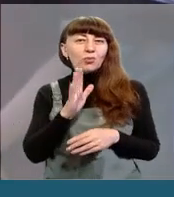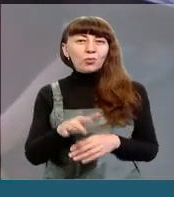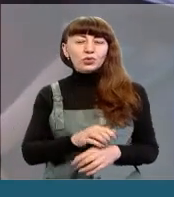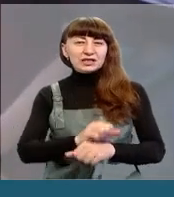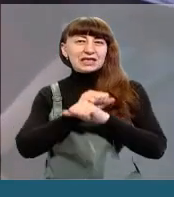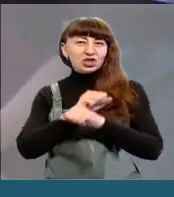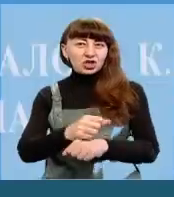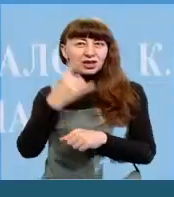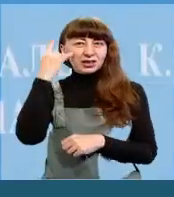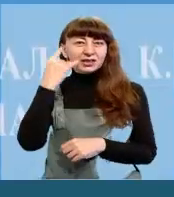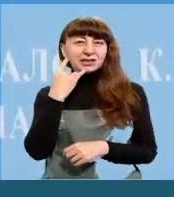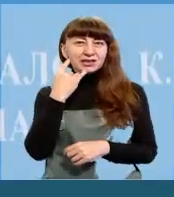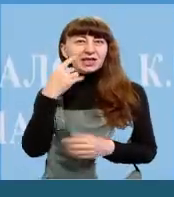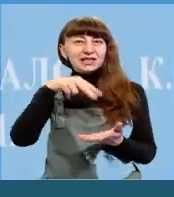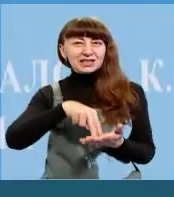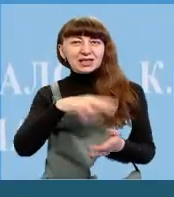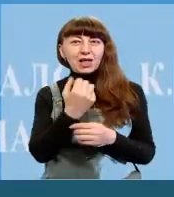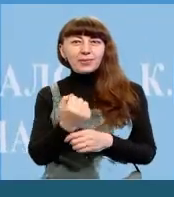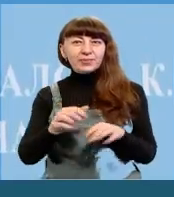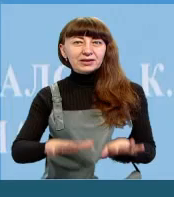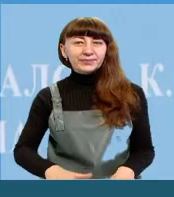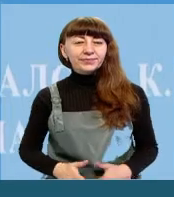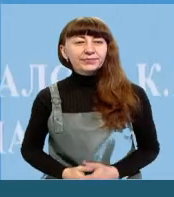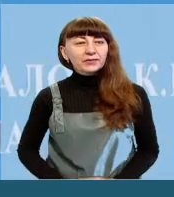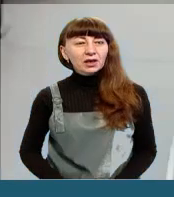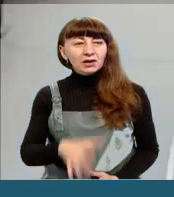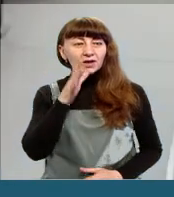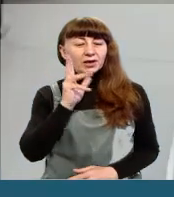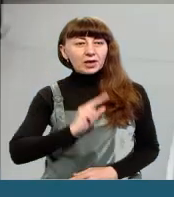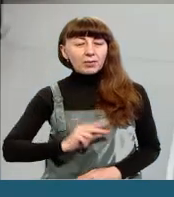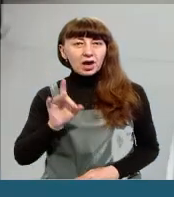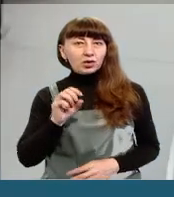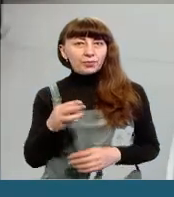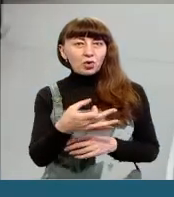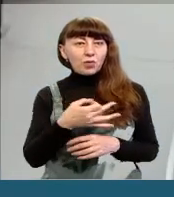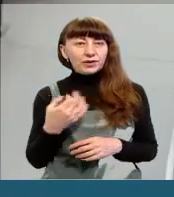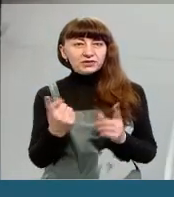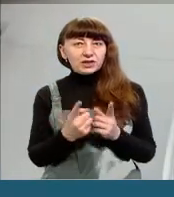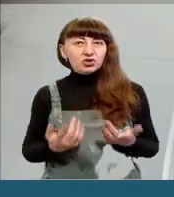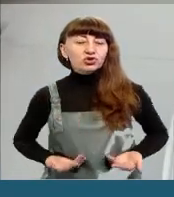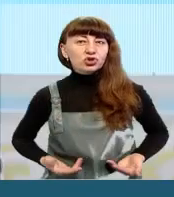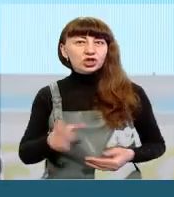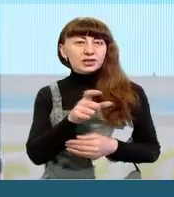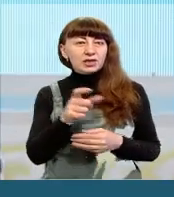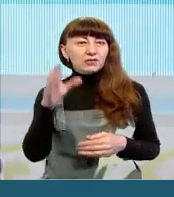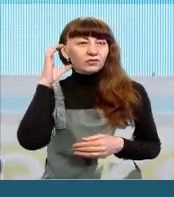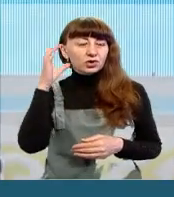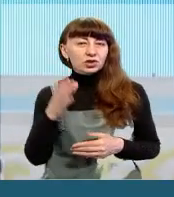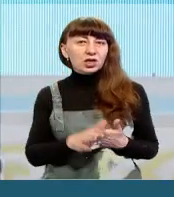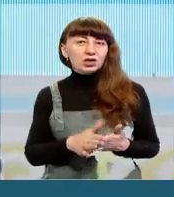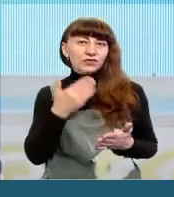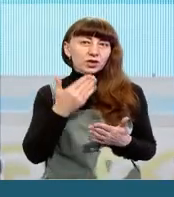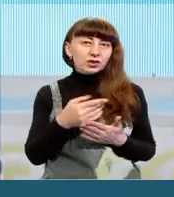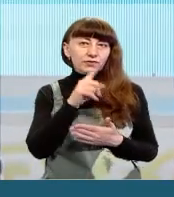доп шеберлері шықсын. Облыс әкімі жұмыс барысында тұрғындармен де кездесті. Қордаңған мәселелерін тыңдап, жауапты органдарға оларды шешу